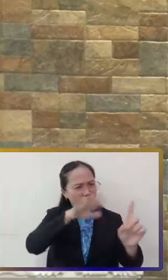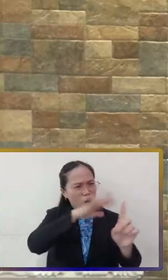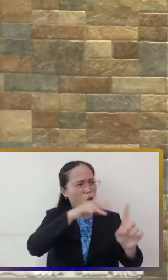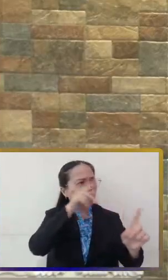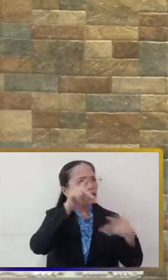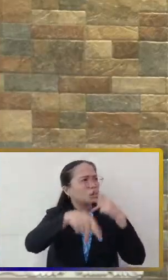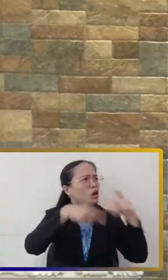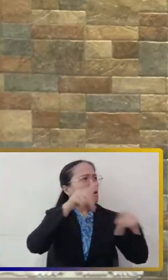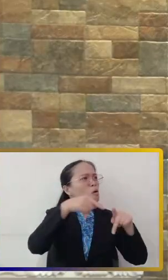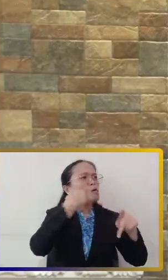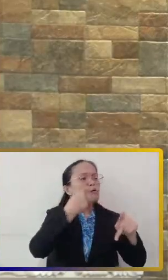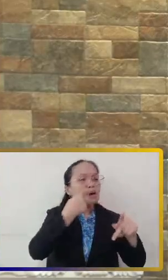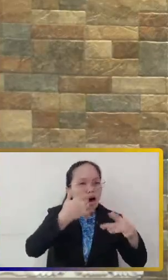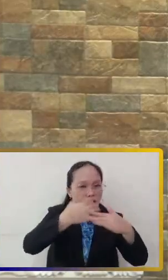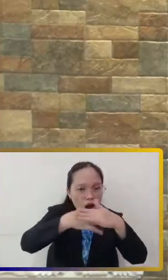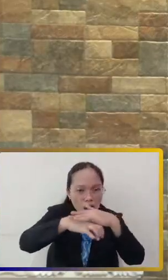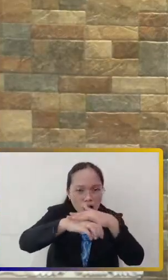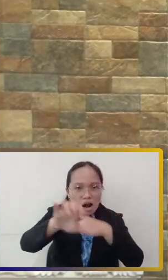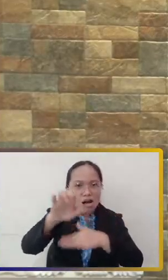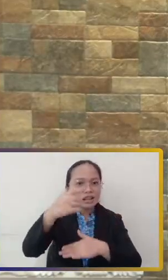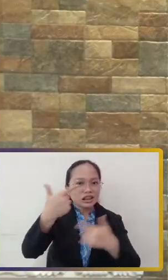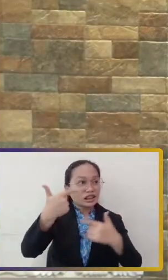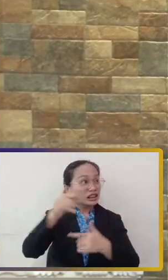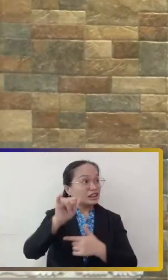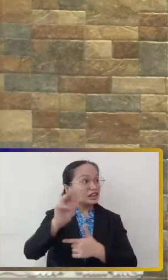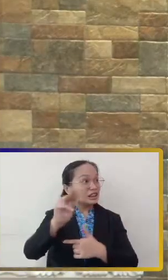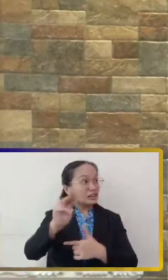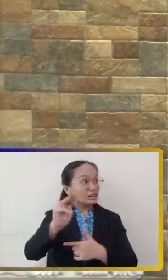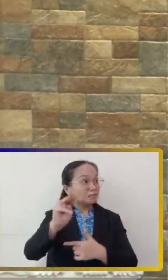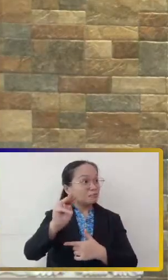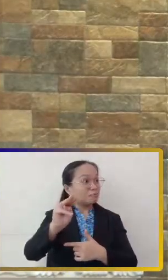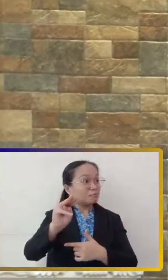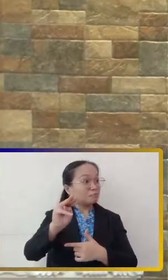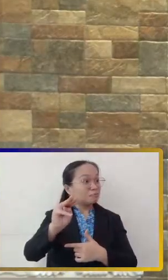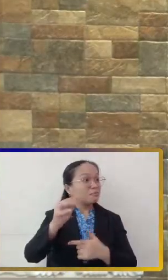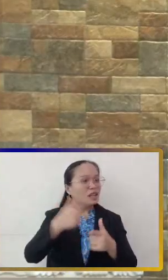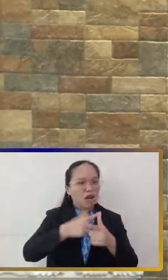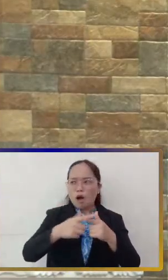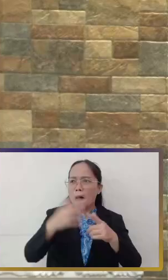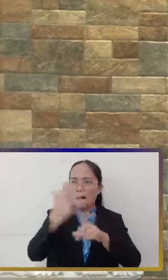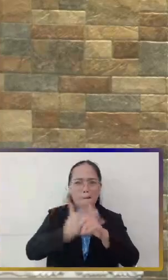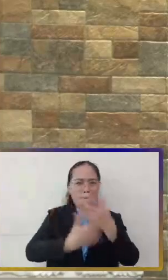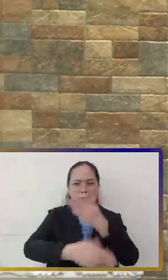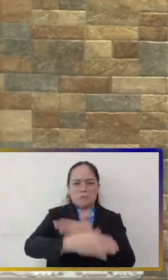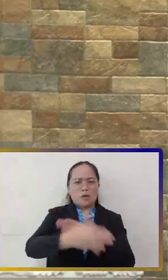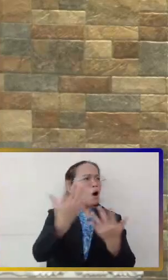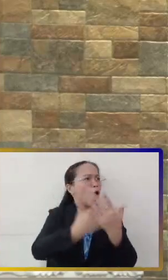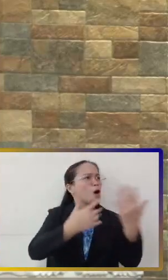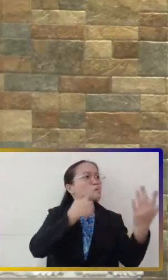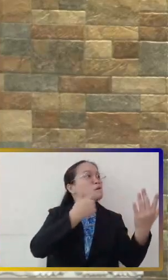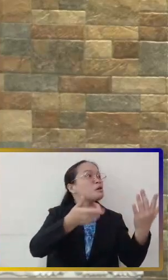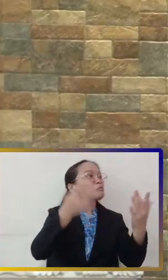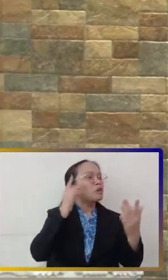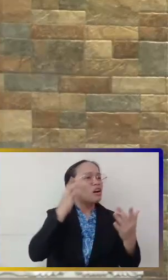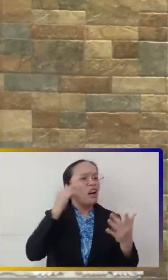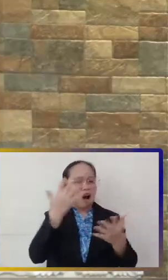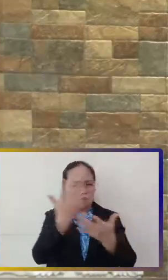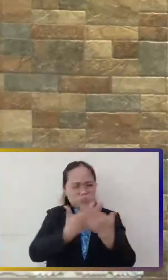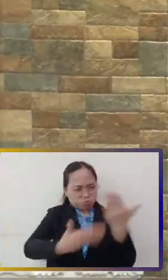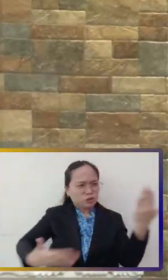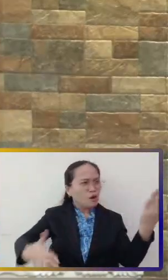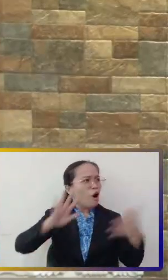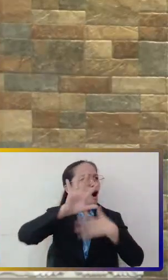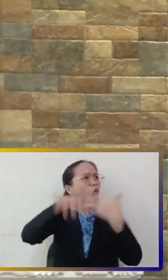naka-attire ng pang-gym. Yeah? Everything, bang, bang, bang, lahat. Pagkatapos,